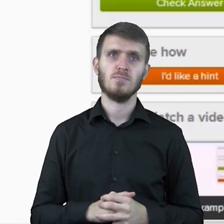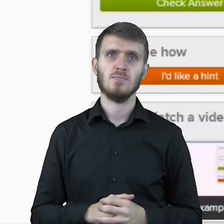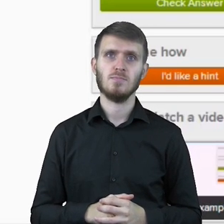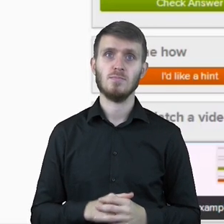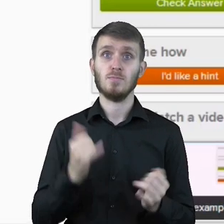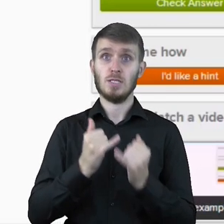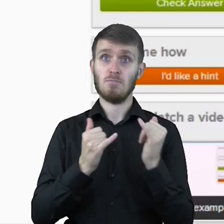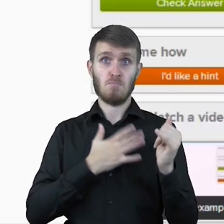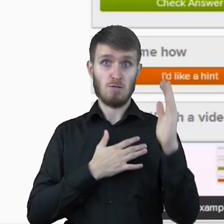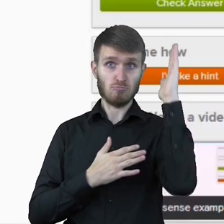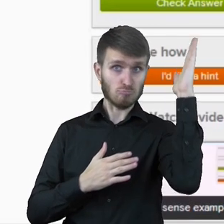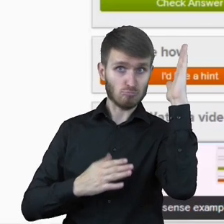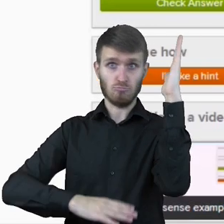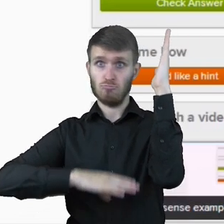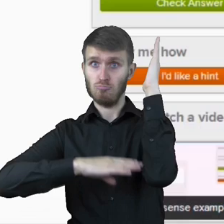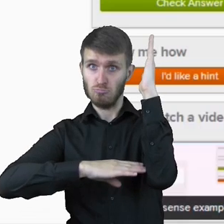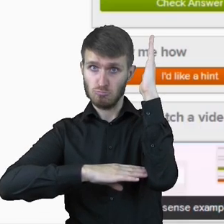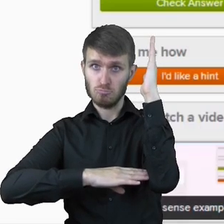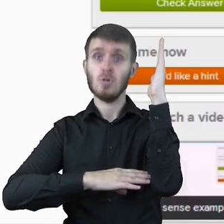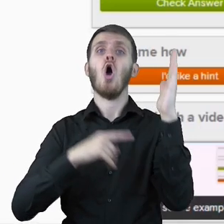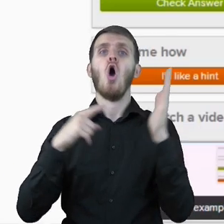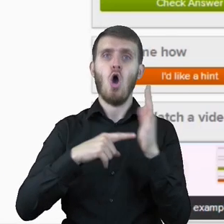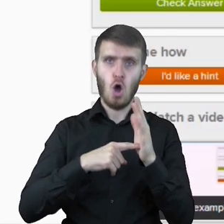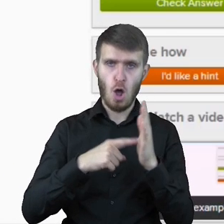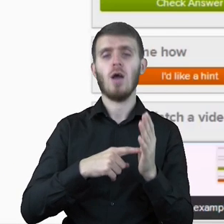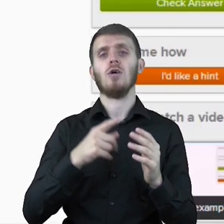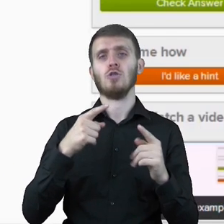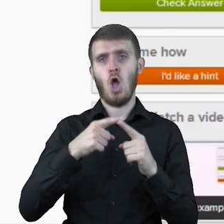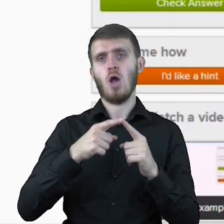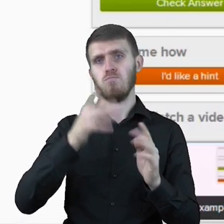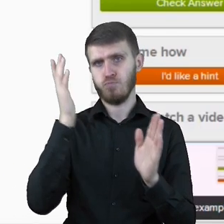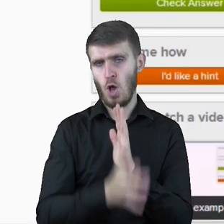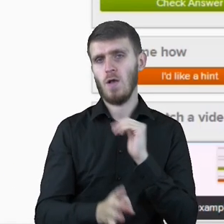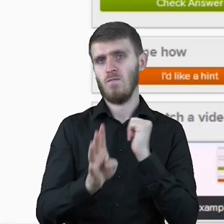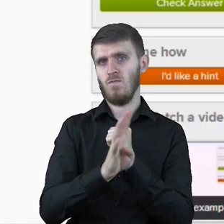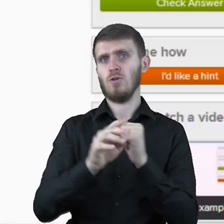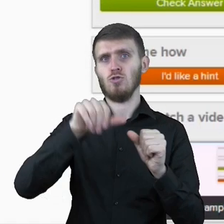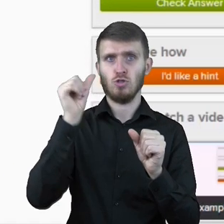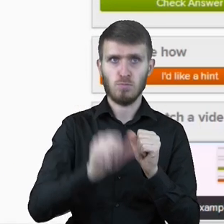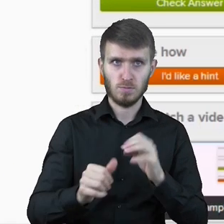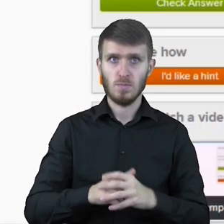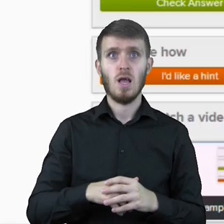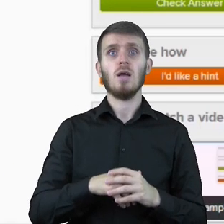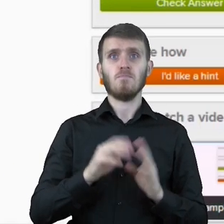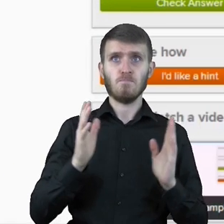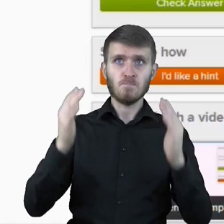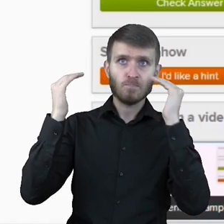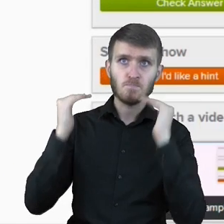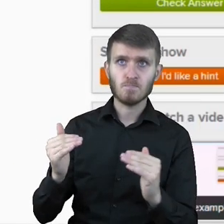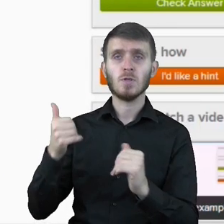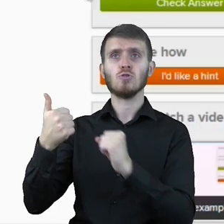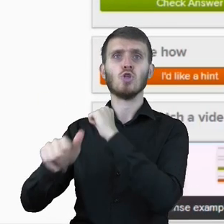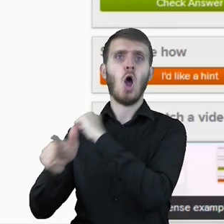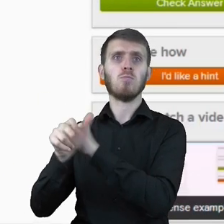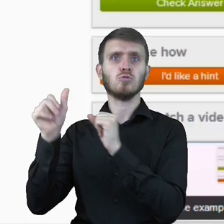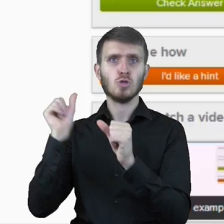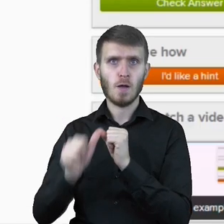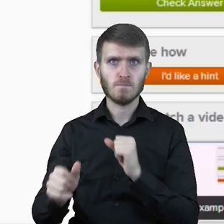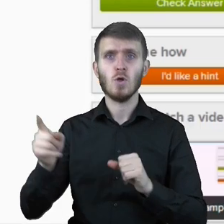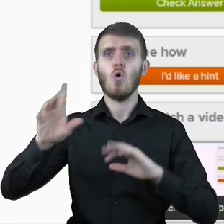Na pewno nie jest to kąt prosty. Jeżeli to ramię jest poziome, to to drugie ramię powinno być pionowe. Wtedy byśmy mieli 90 stopni.